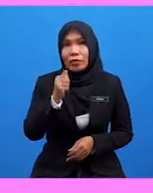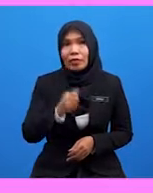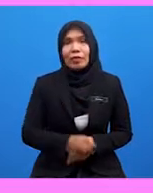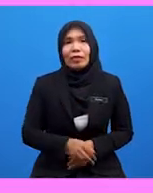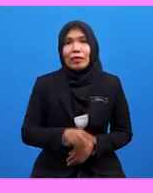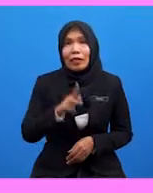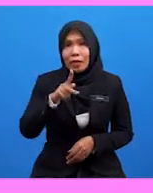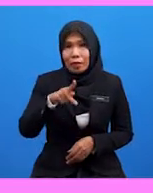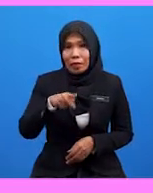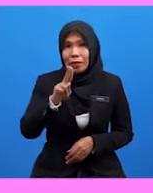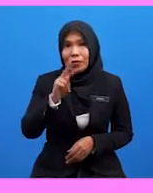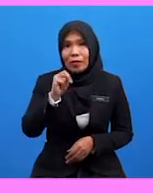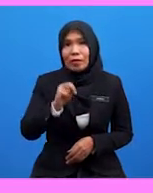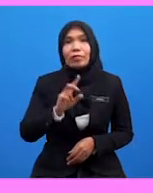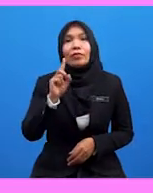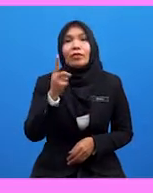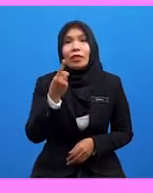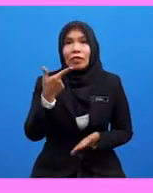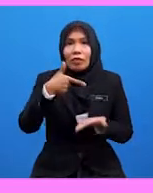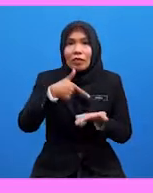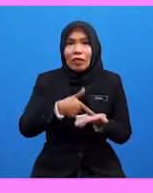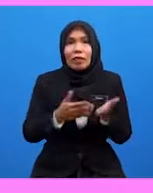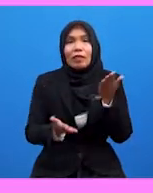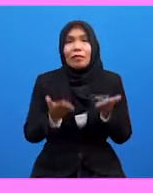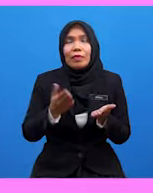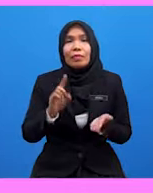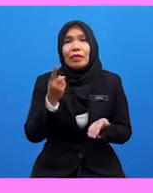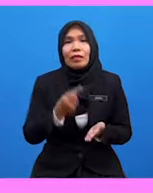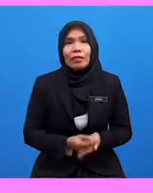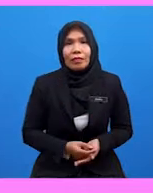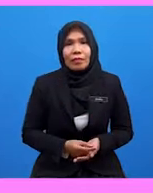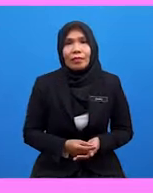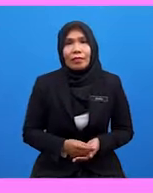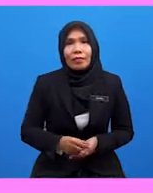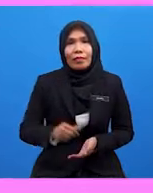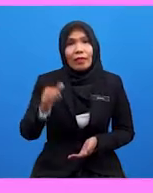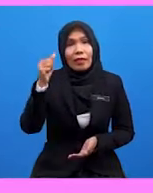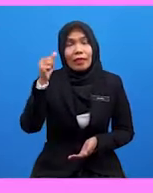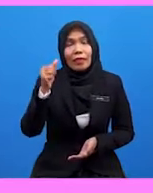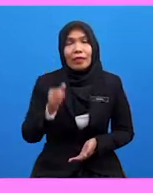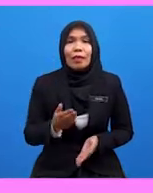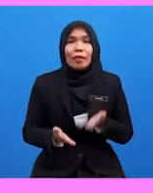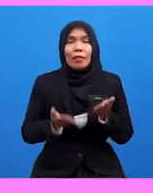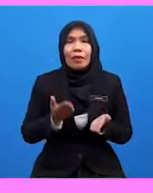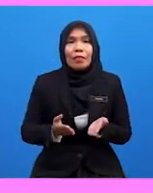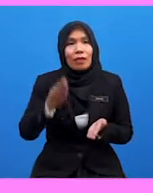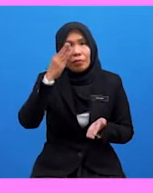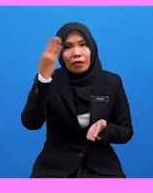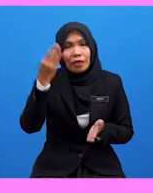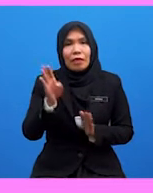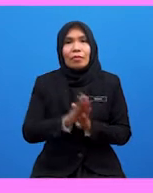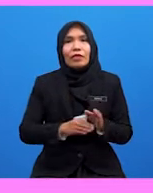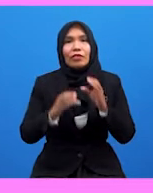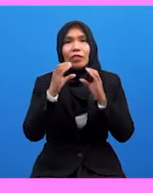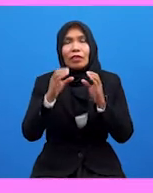digandingkan dengannya. Contoh ayat, Andy memang bijak bercakap. Sekarang, kita beralih pula kepada D,